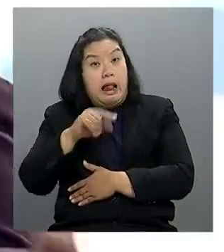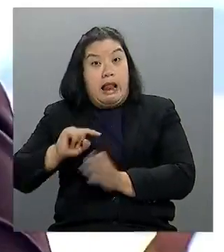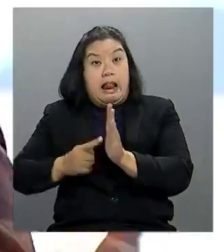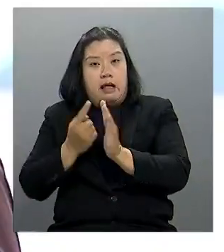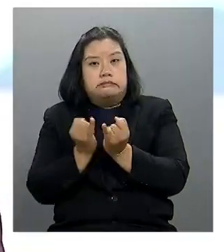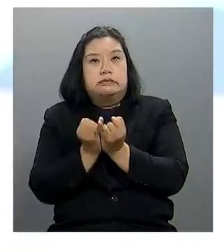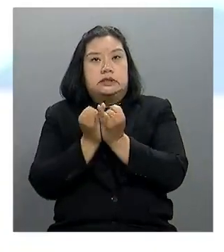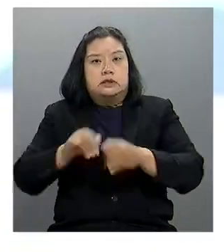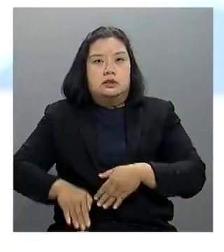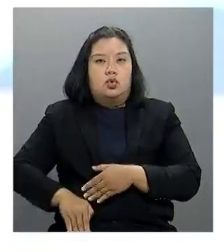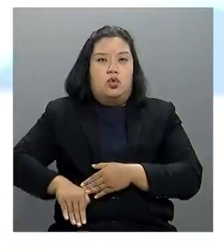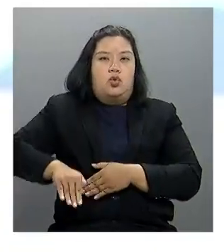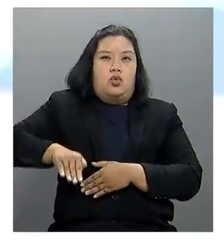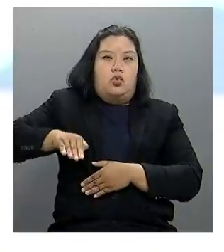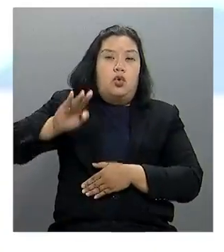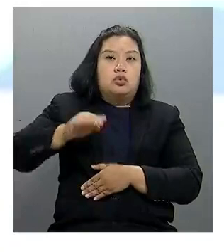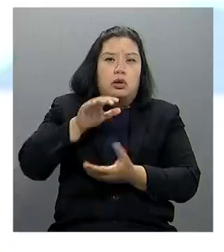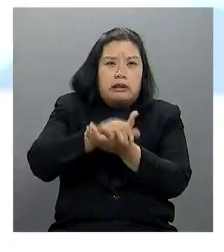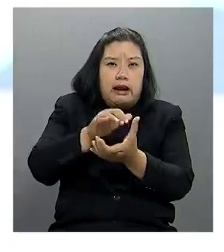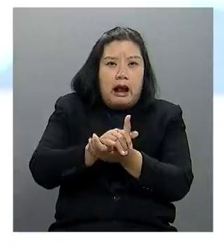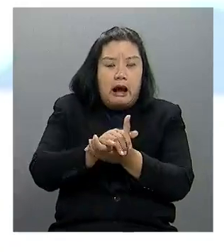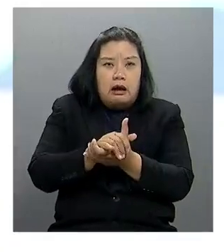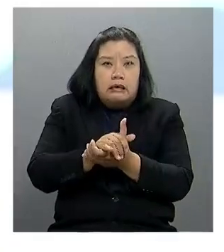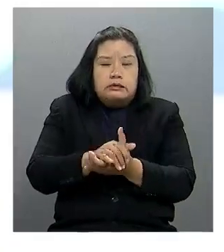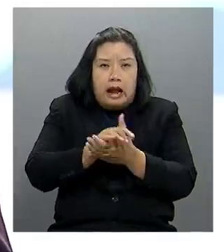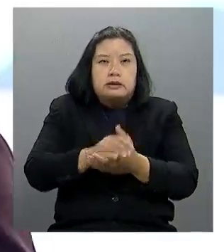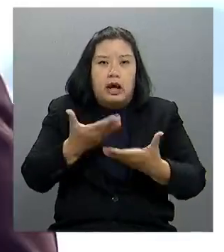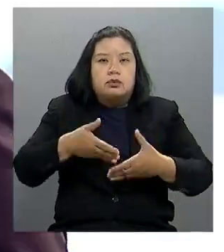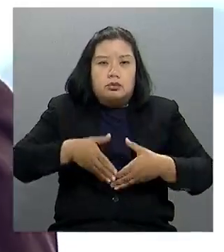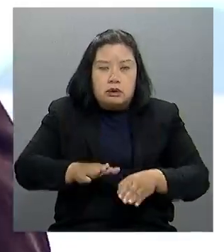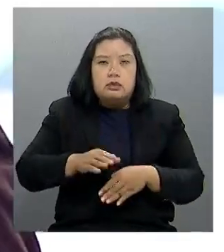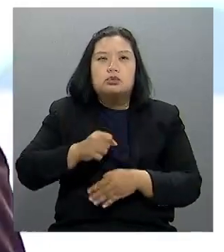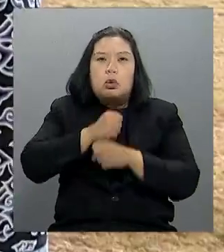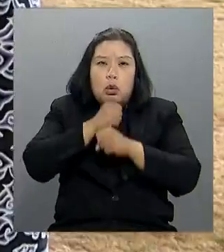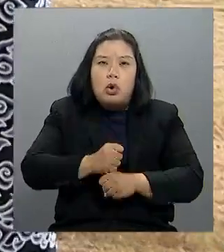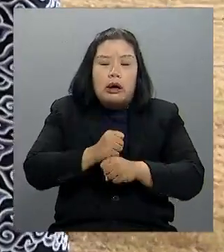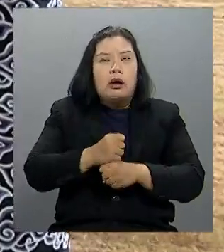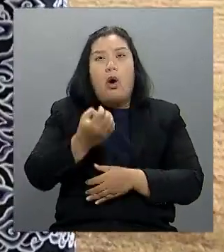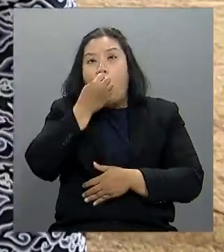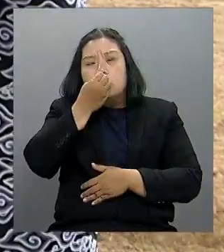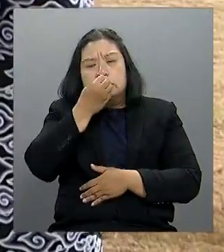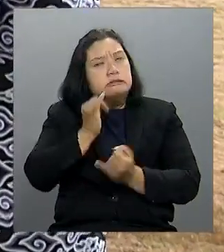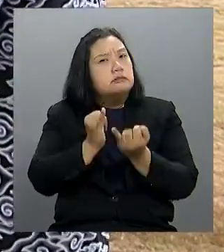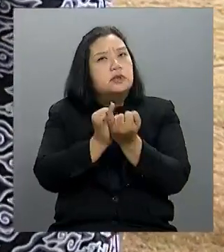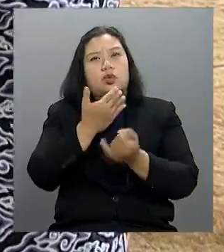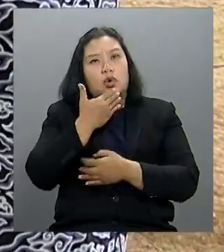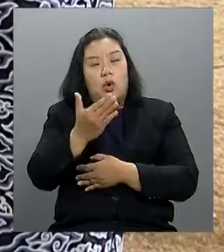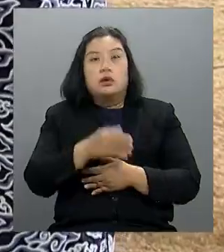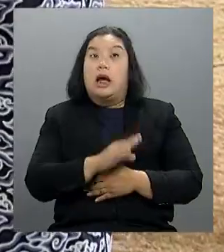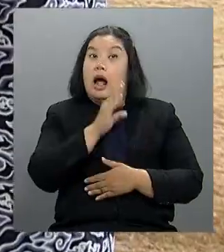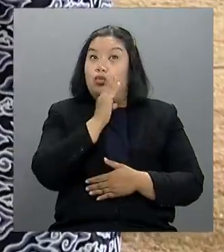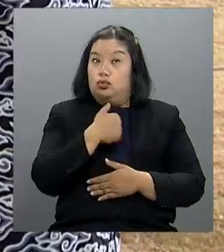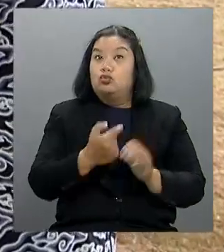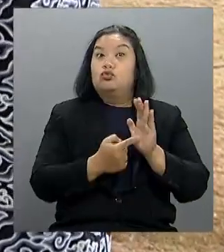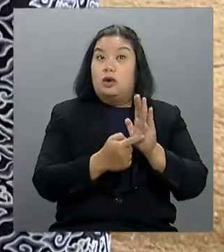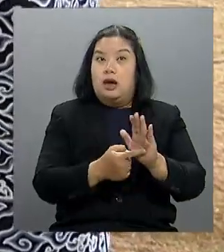ปแต่งงานอะไรเนี่ยครับมีเรื่องของอาหารเนี่ยหรือขนมเนี่ยเข้ามาเกี่ยวข้องกับเรานะครับอย่างเช้าวันนี้นะครับถ้าเราไปตลาดยามเช้าของค